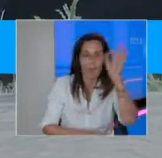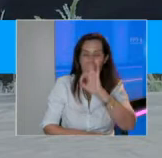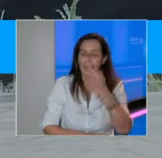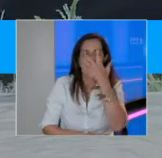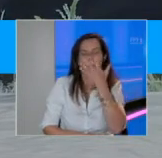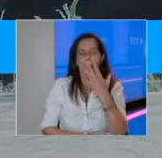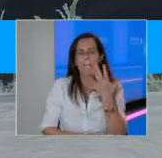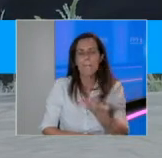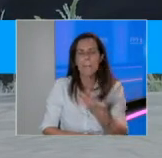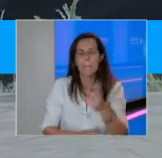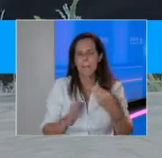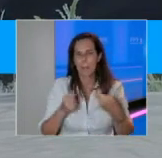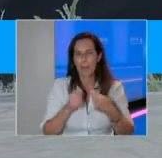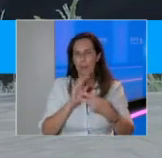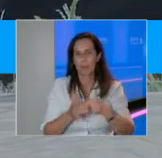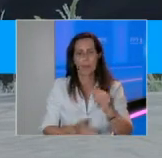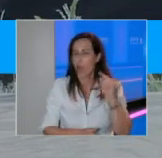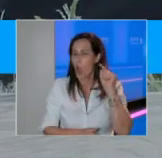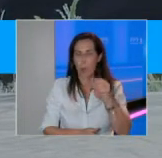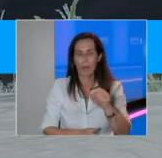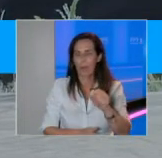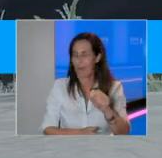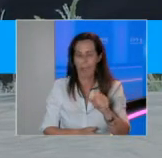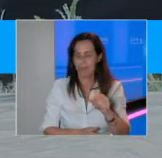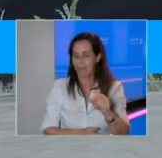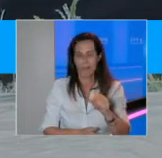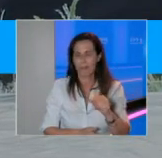תמינים פוליטית, הם לא הגיעו לרמת אמינות